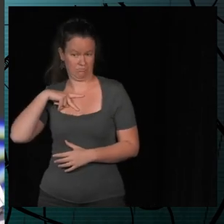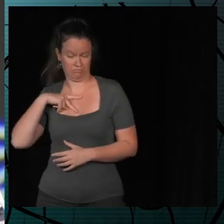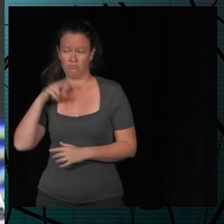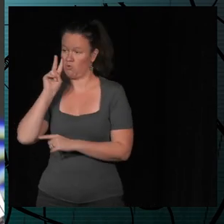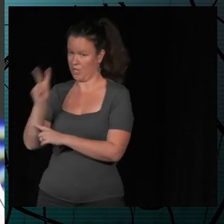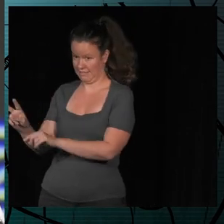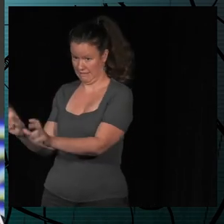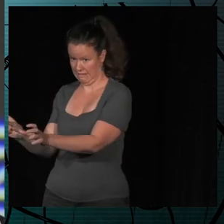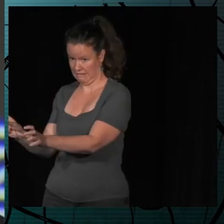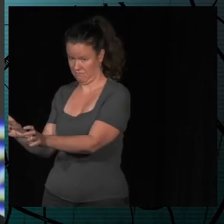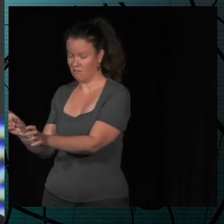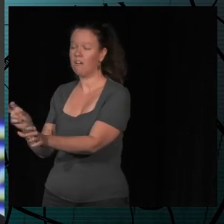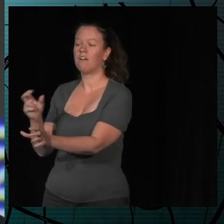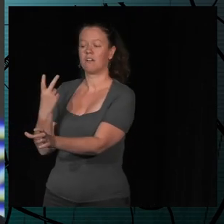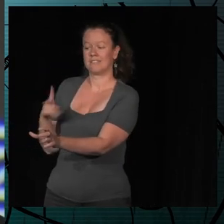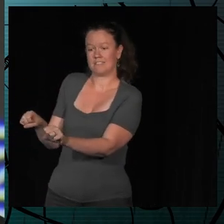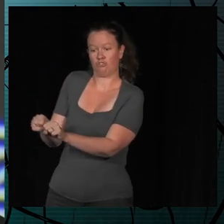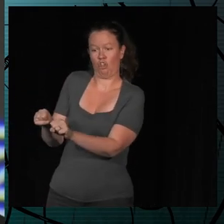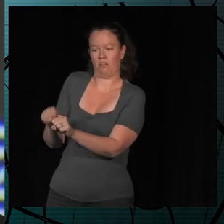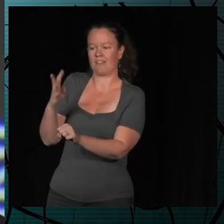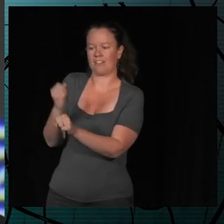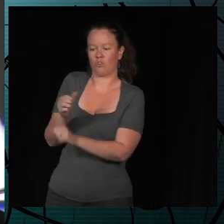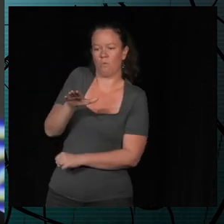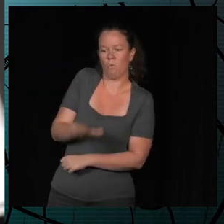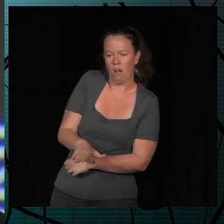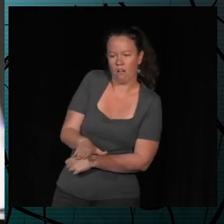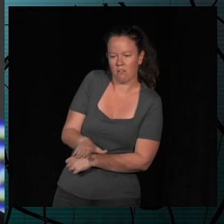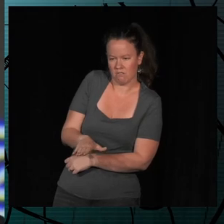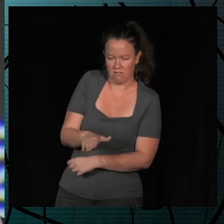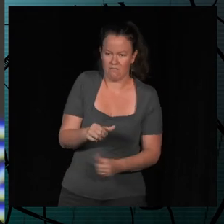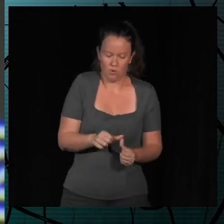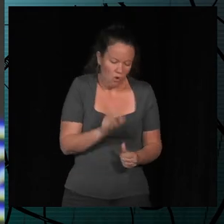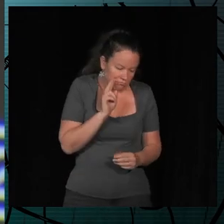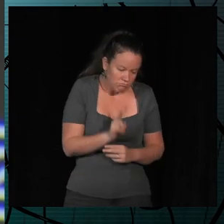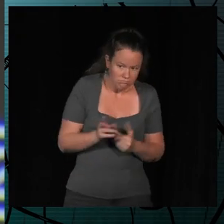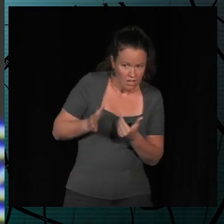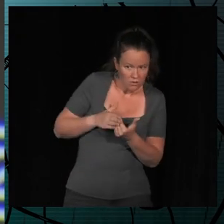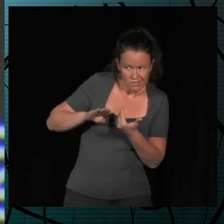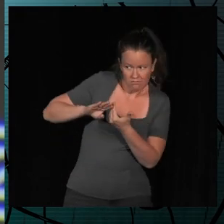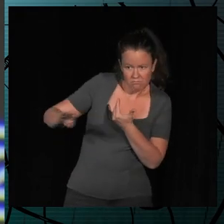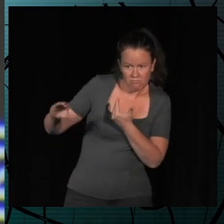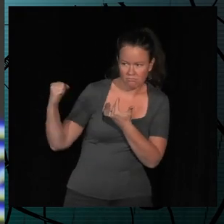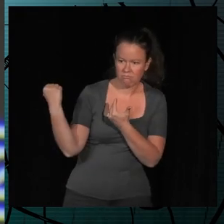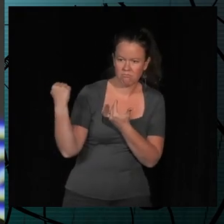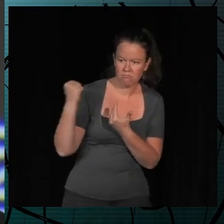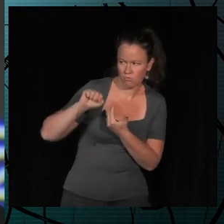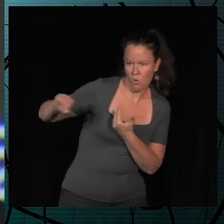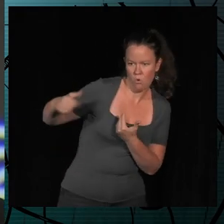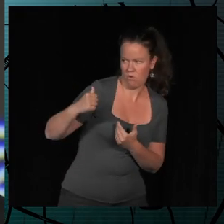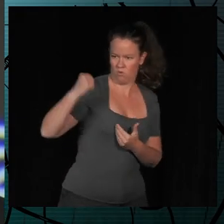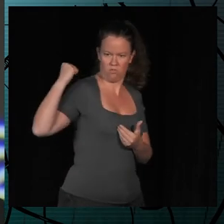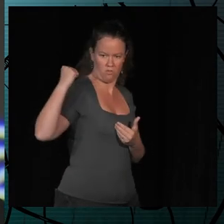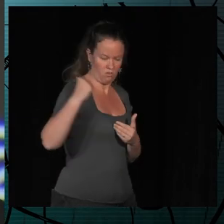sur un ordinateur portable avec des écouteurs sur les oreilles à quelques mètres en tournant le dos ce qui veut dire que dans toutes les familles